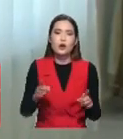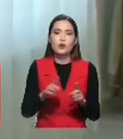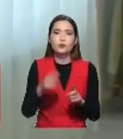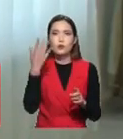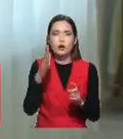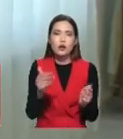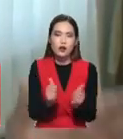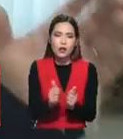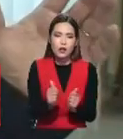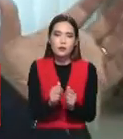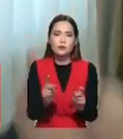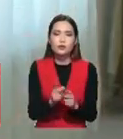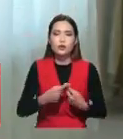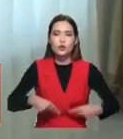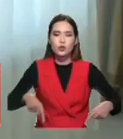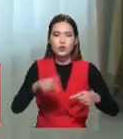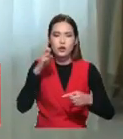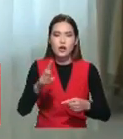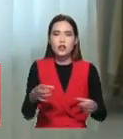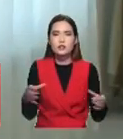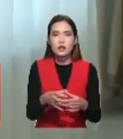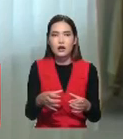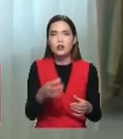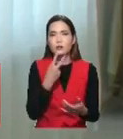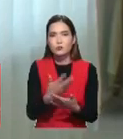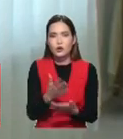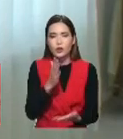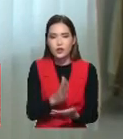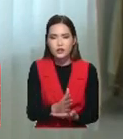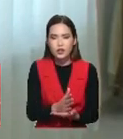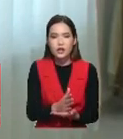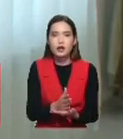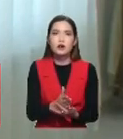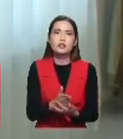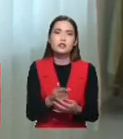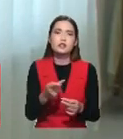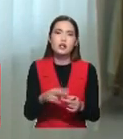өңірлердің бір-бірімен, шетелдің де тәжірибесін. Озықты